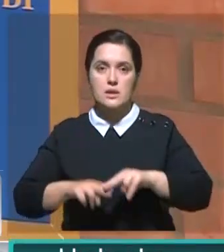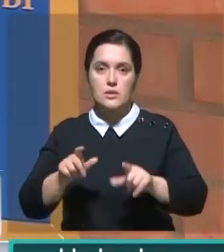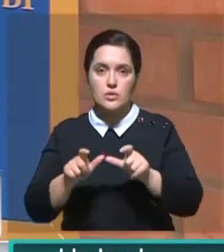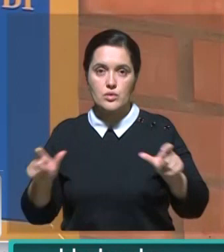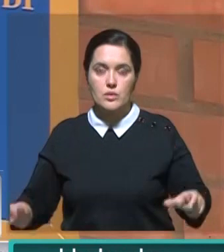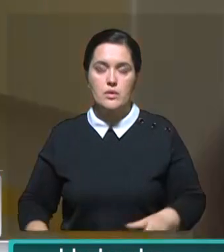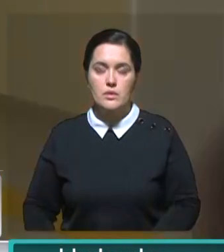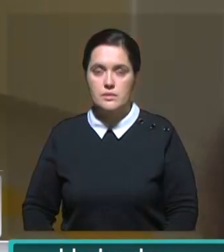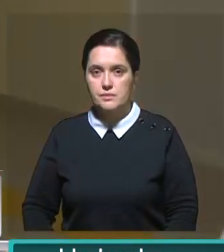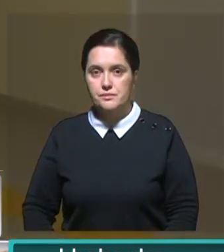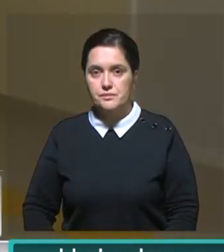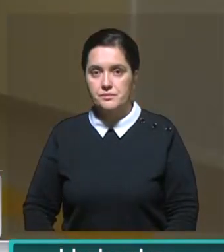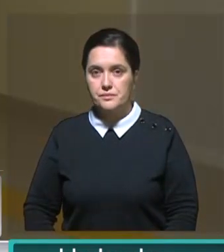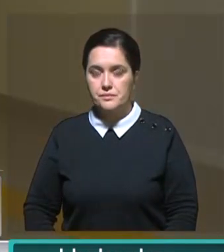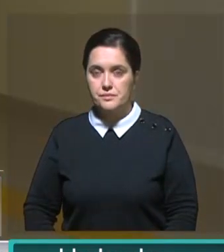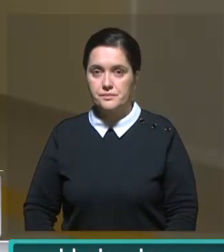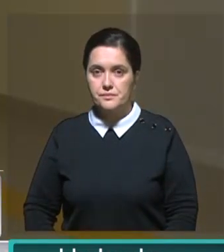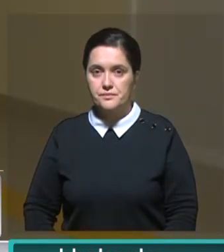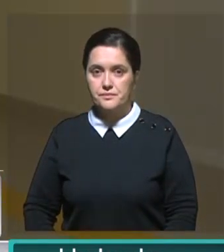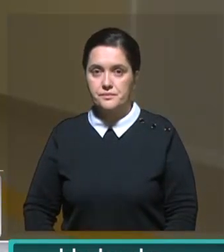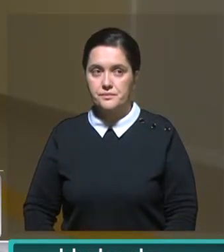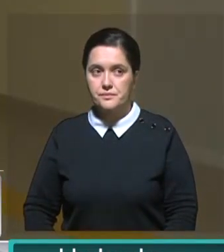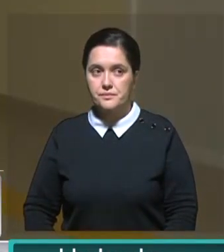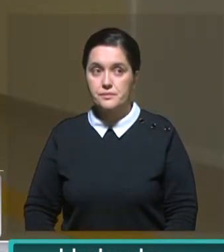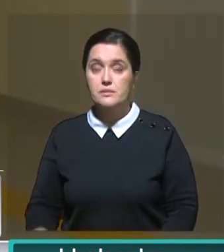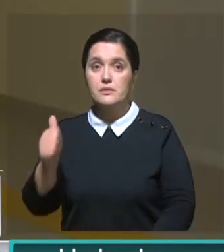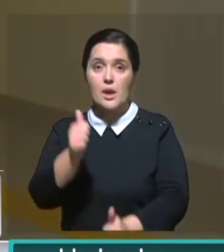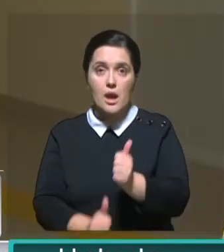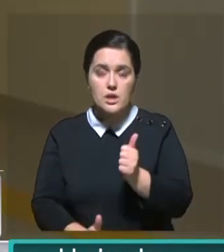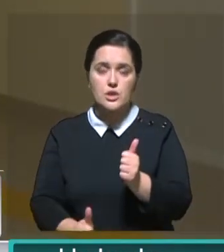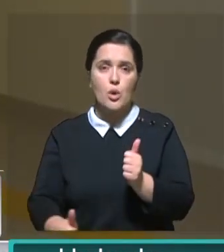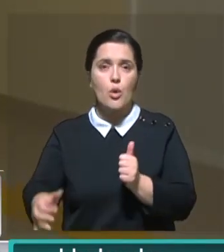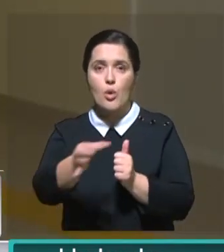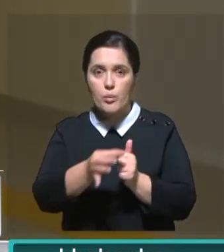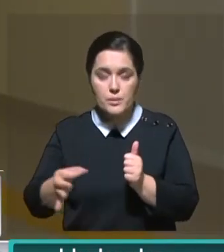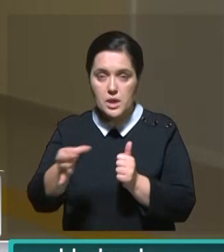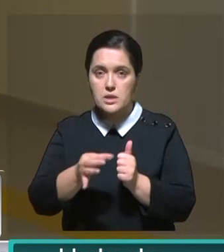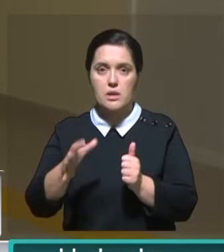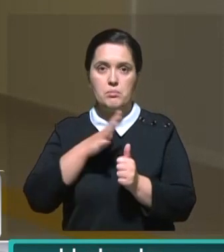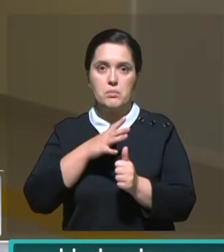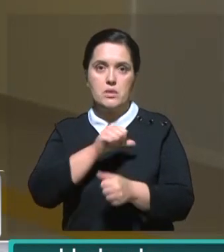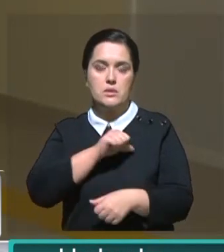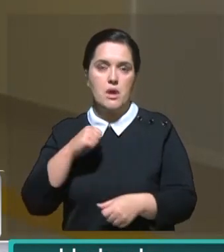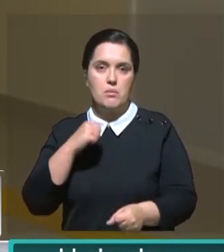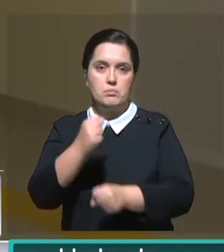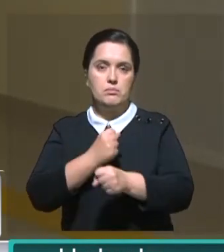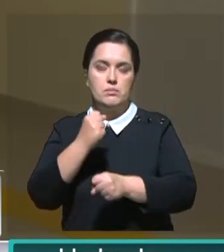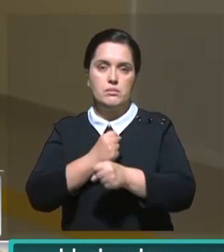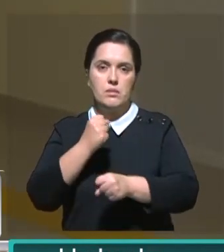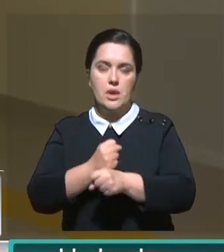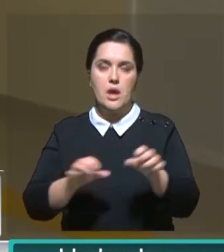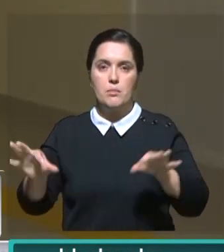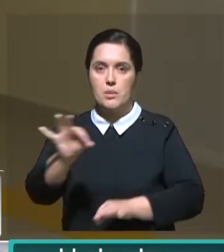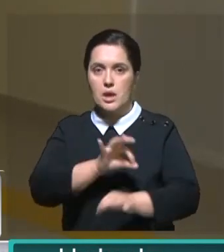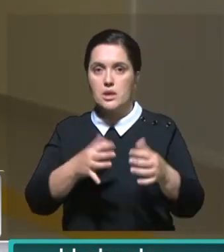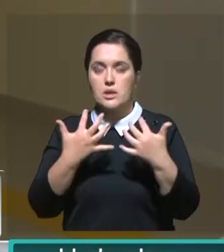школ. У нас там каждая область разрабатывает, было, что разрабатывали сами проектно-сметную